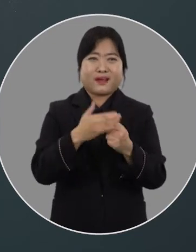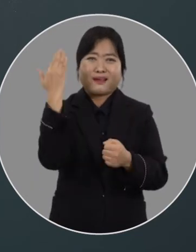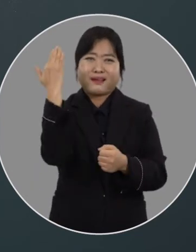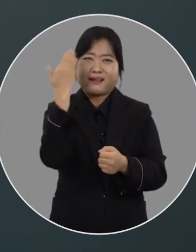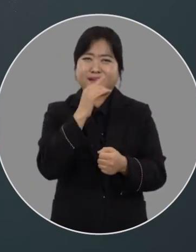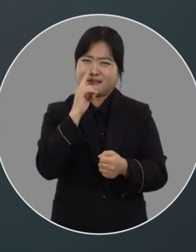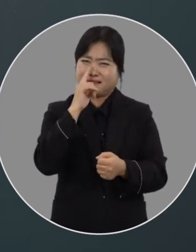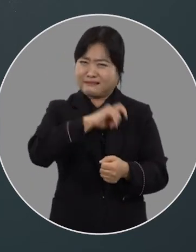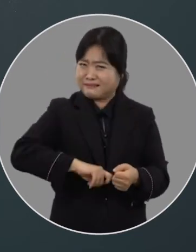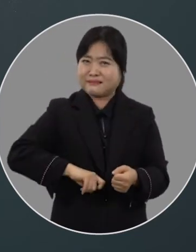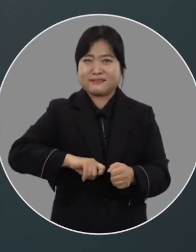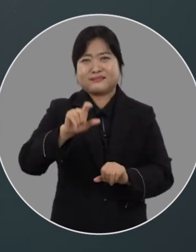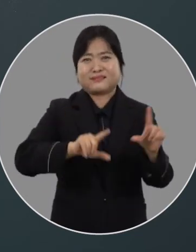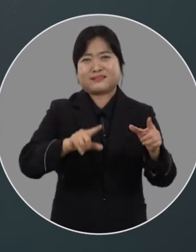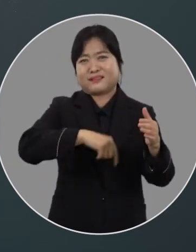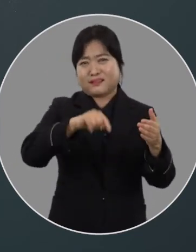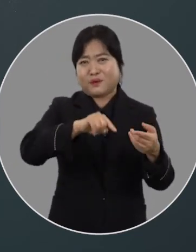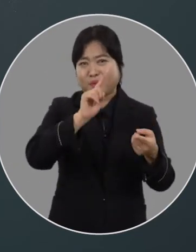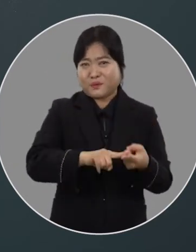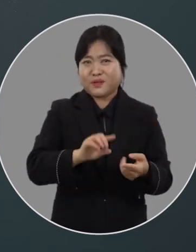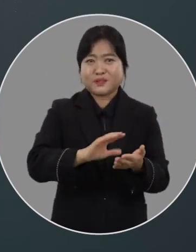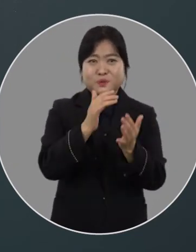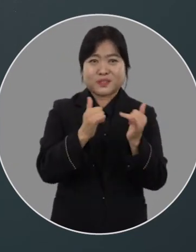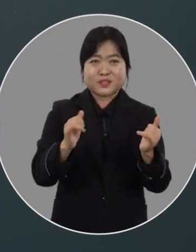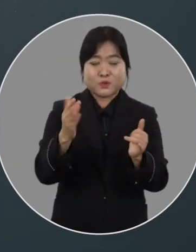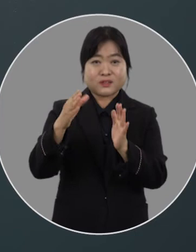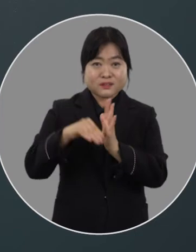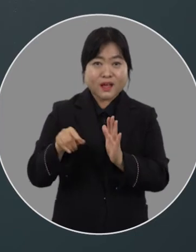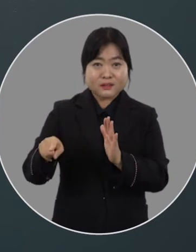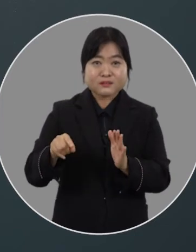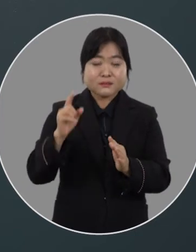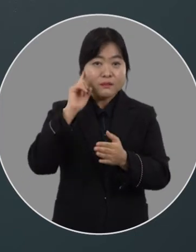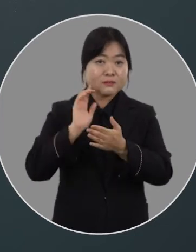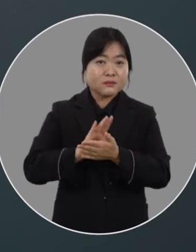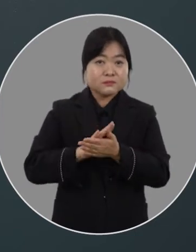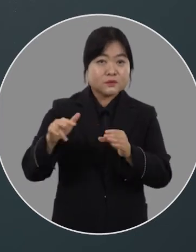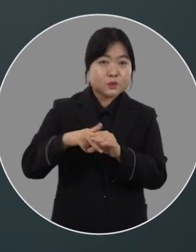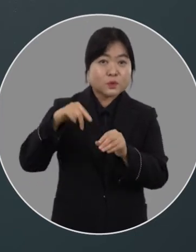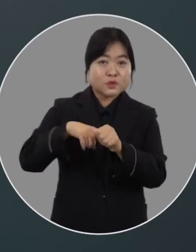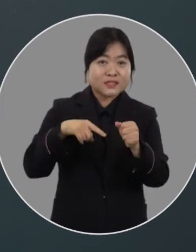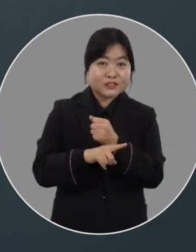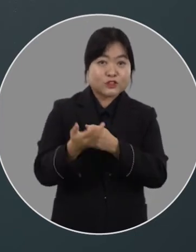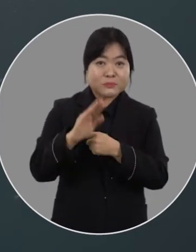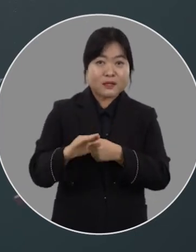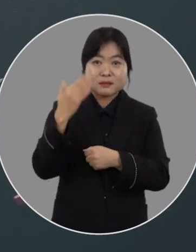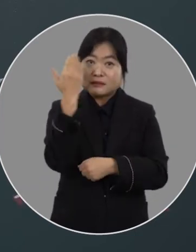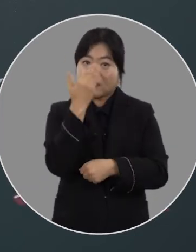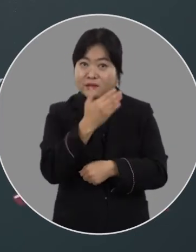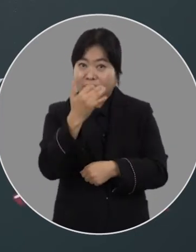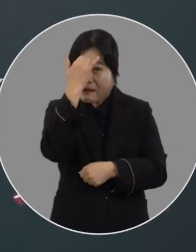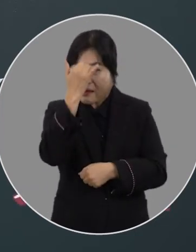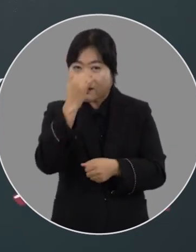전혀 갖춰지지 않은 상태에서 그리스도교인들이 되었을 때 나름대로의 종교적인 이유지만